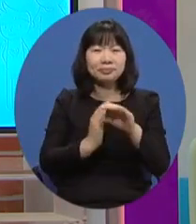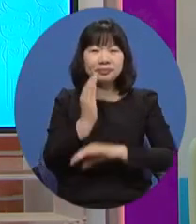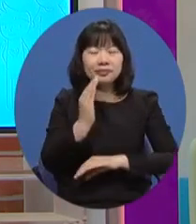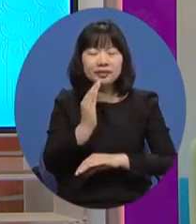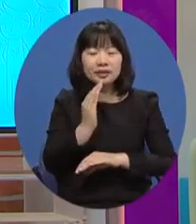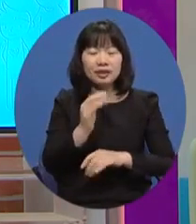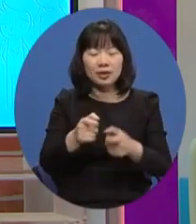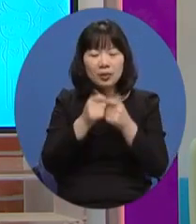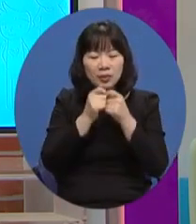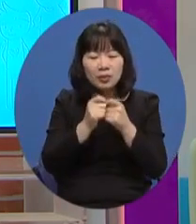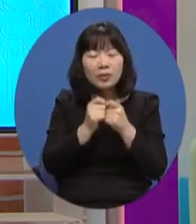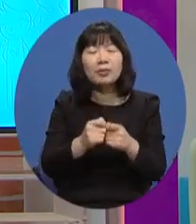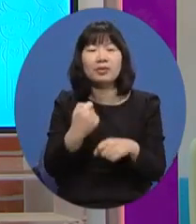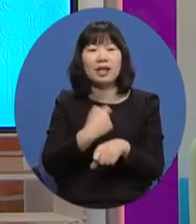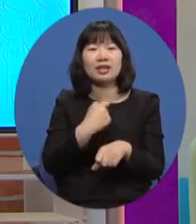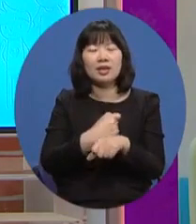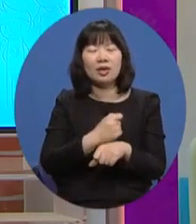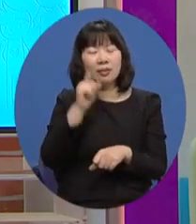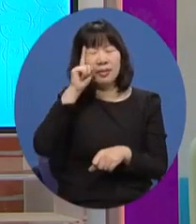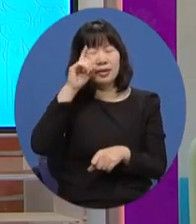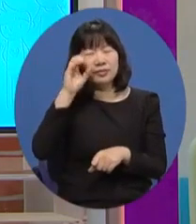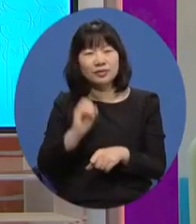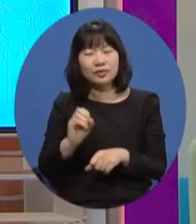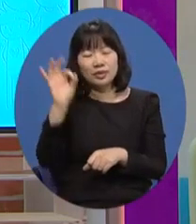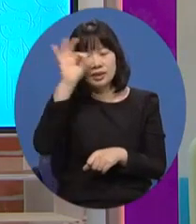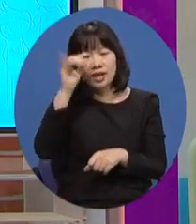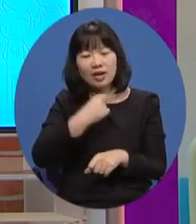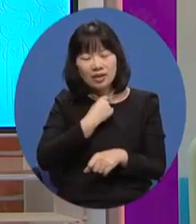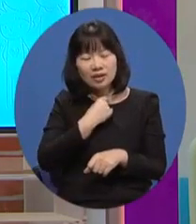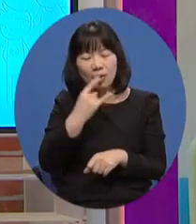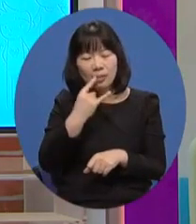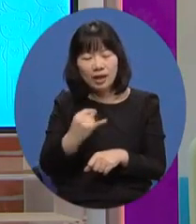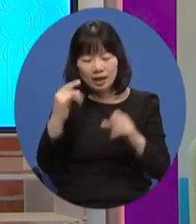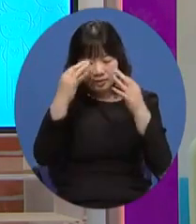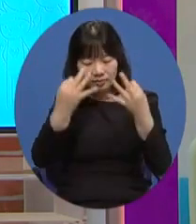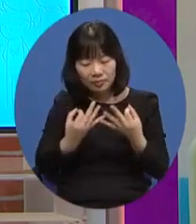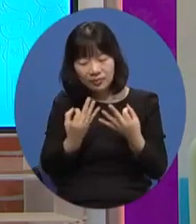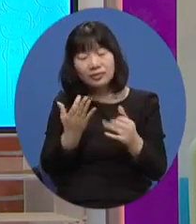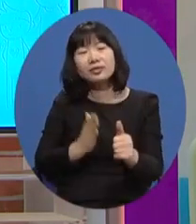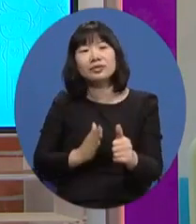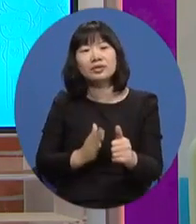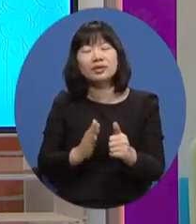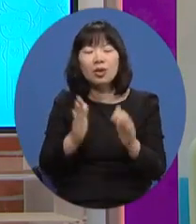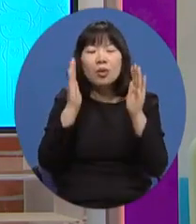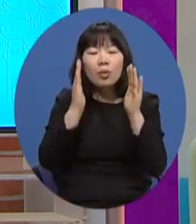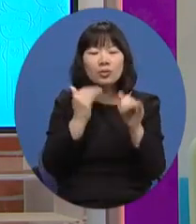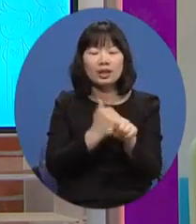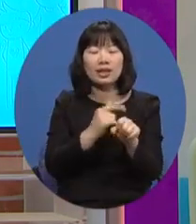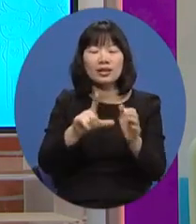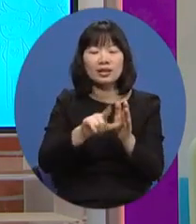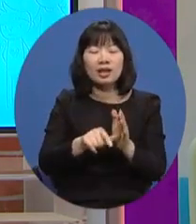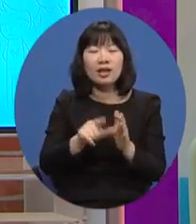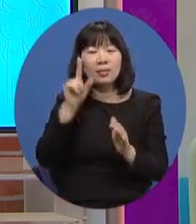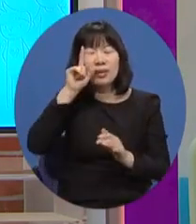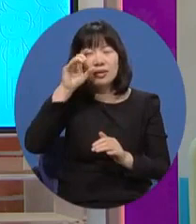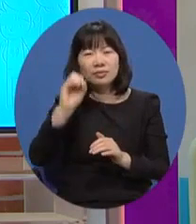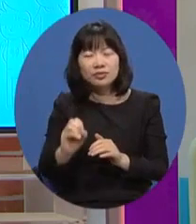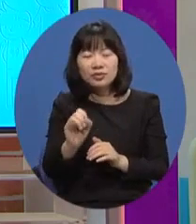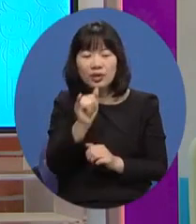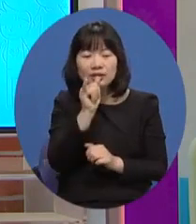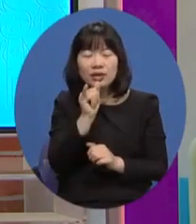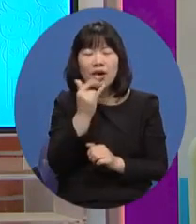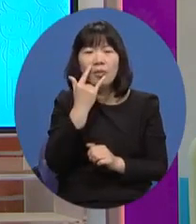지나치게 꼼꼼하고 완벽주의인 엄마인가 잘 생각해 보셔야 돼요. 공부에 있어서